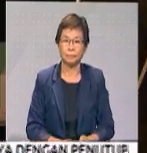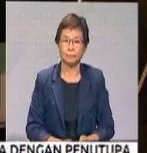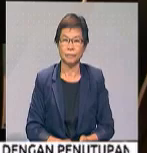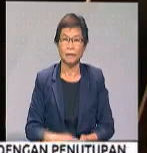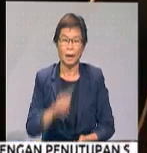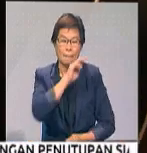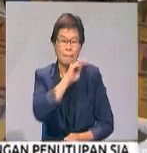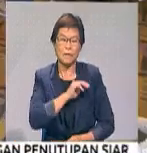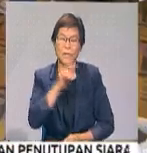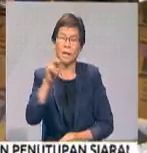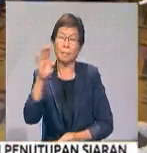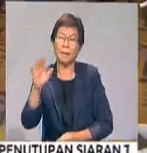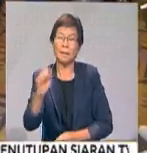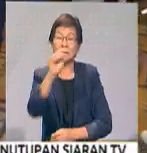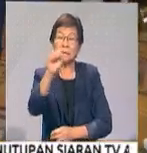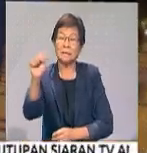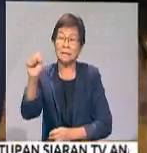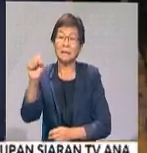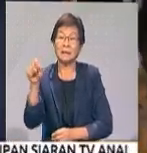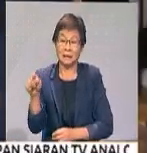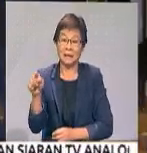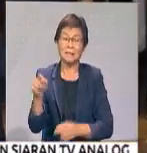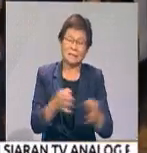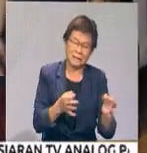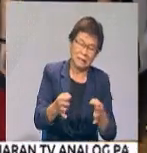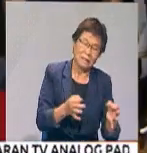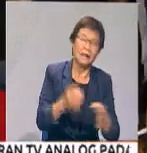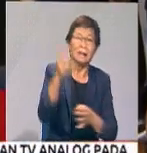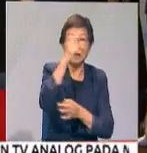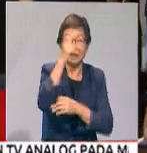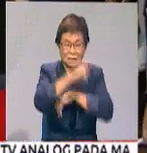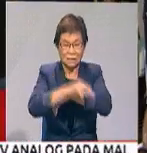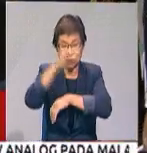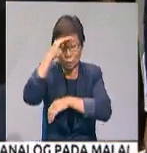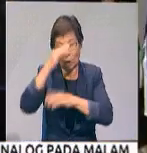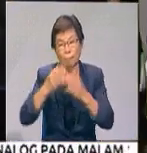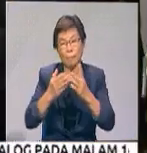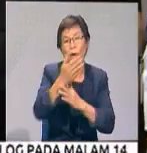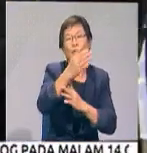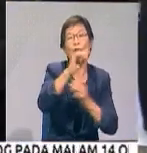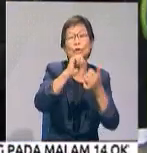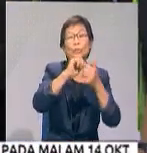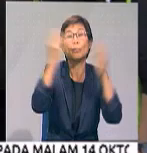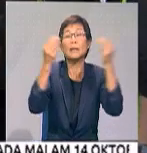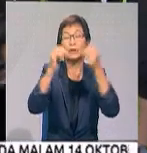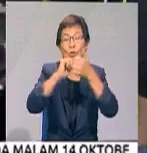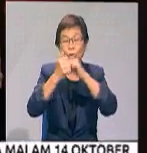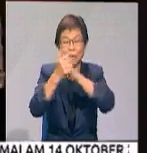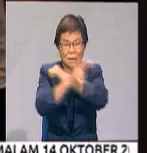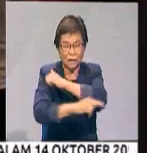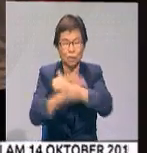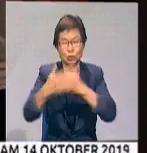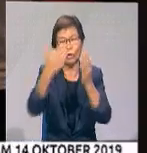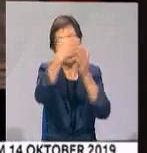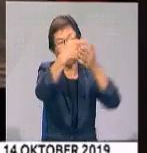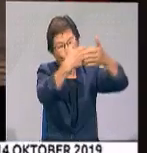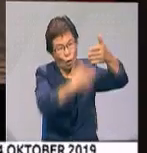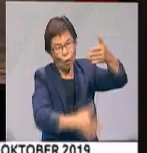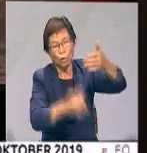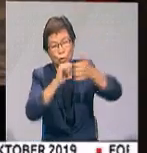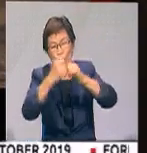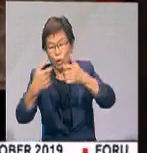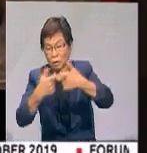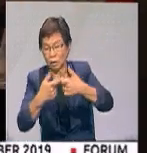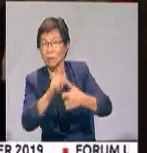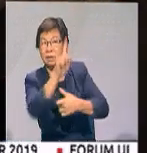Jelas Menteri Belia dan Sukan Syed Saddiq Syed Abdul Rahman, Kerajaan Negeri Johor melalui Majlis Sukan Negeri telah menyenaraikan sukan elektronik